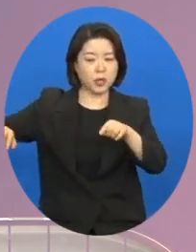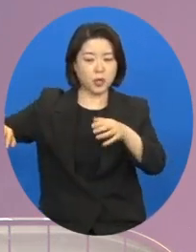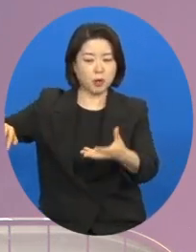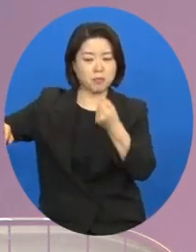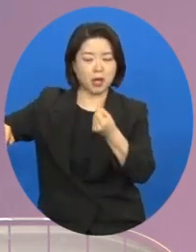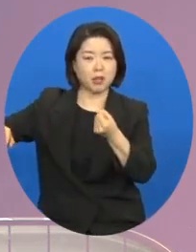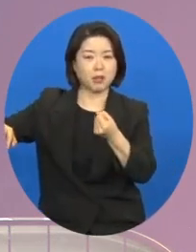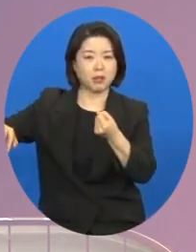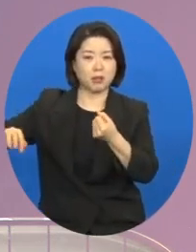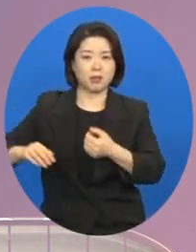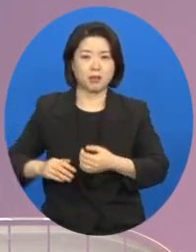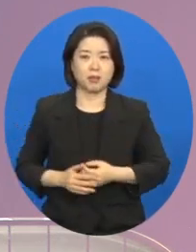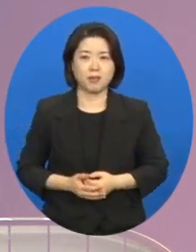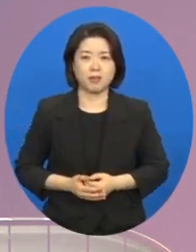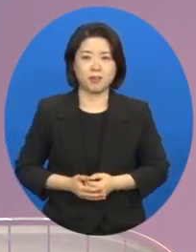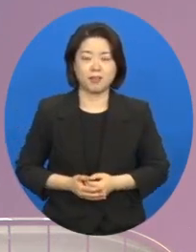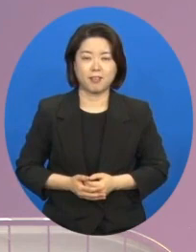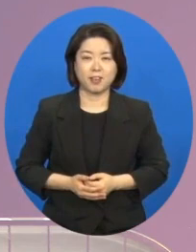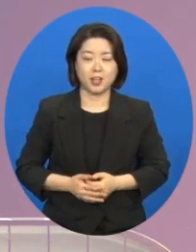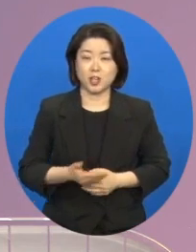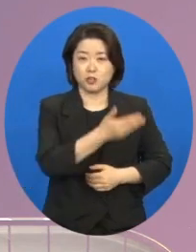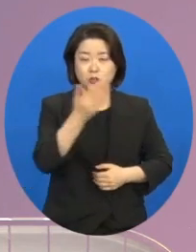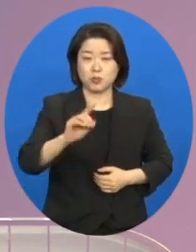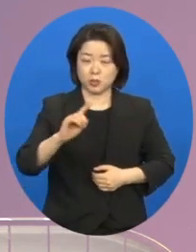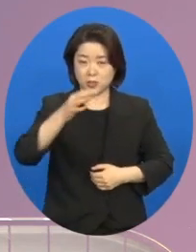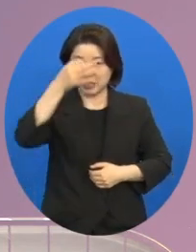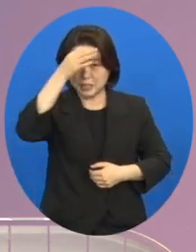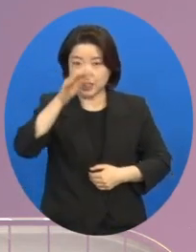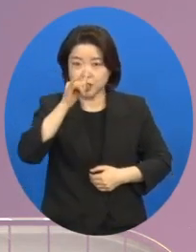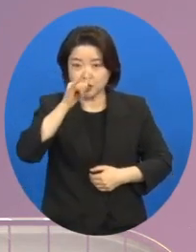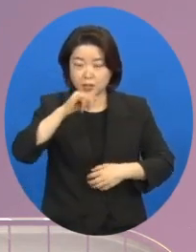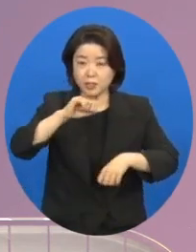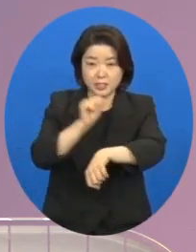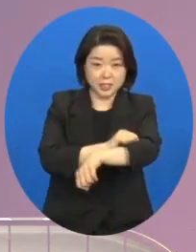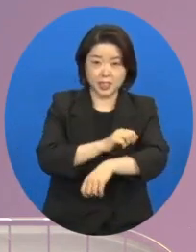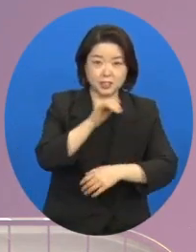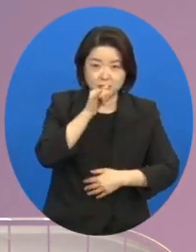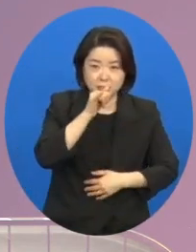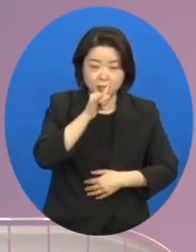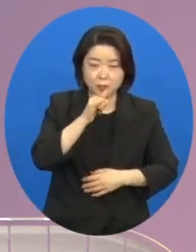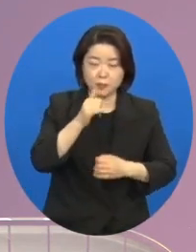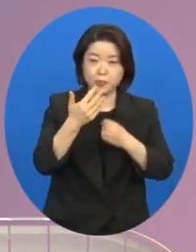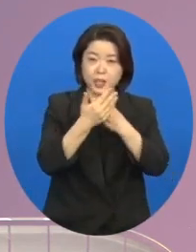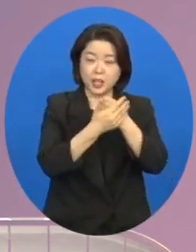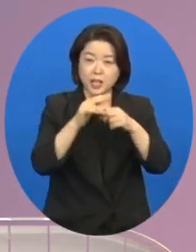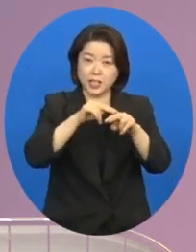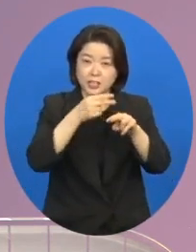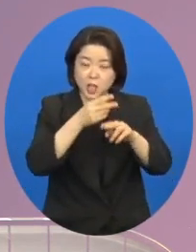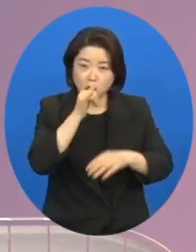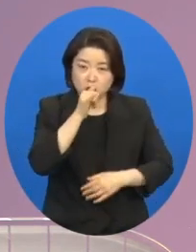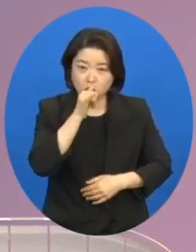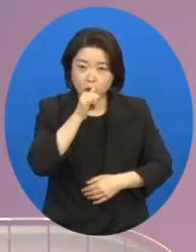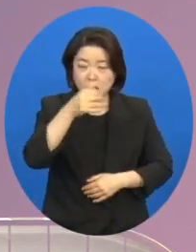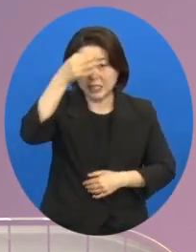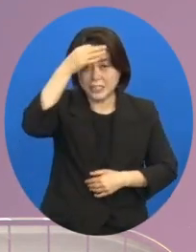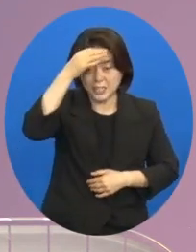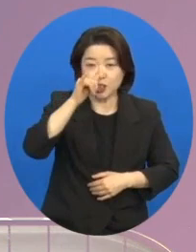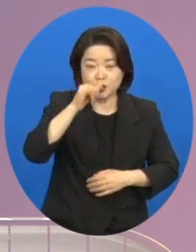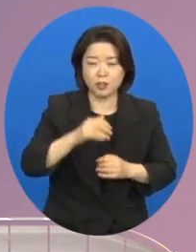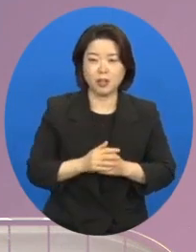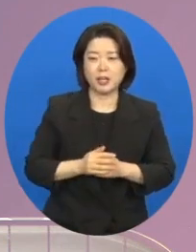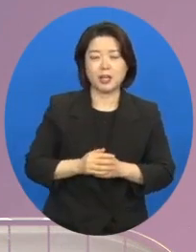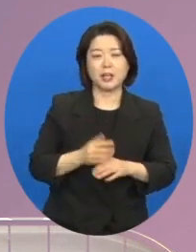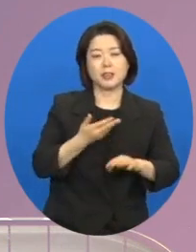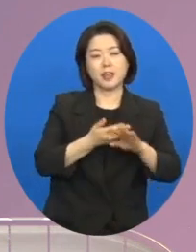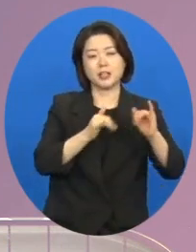얘기냐? 여러분들에게 어떤 재능이 있으십니까? 잘하시는 거 있으세요? 은사가 있으세요? 남들보다 그래도 좀 이건 내가